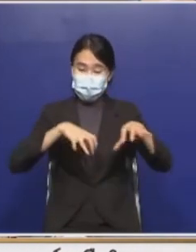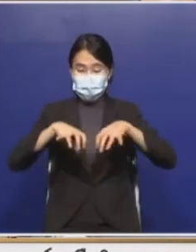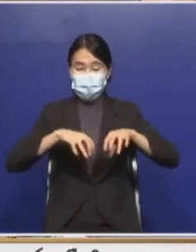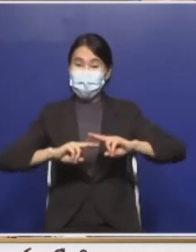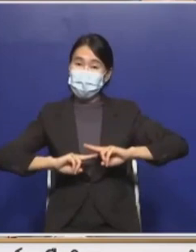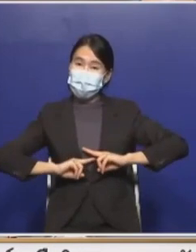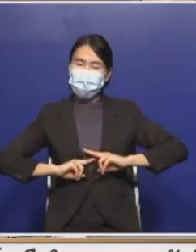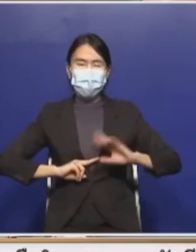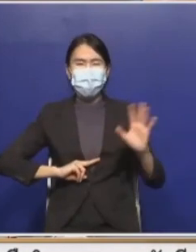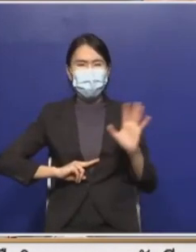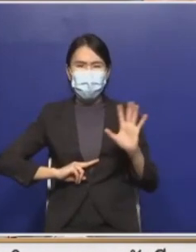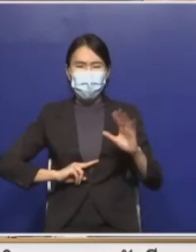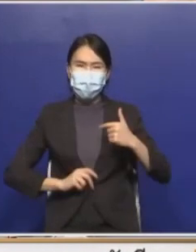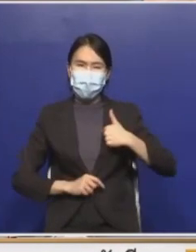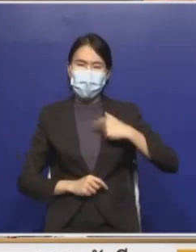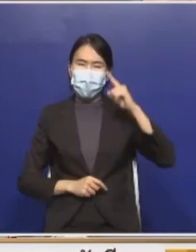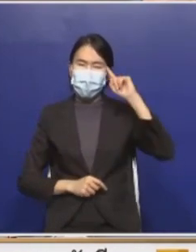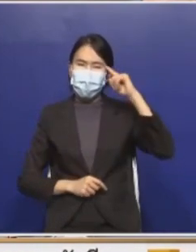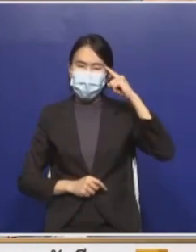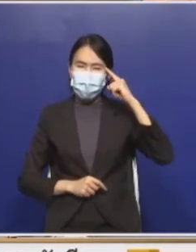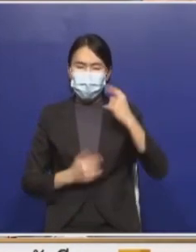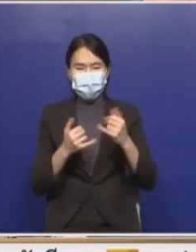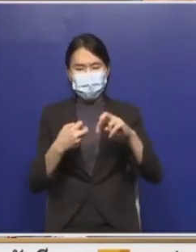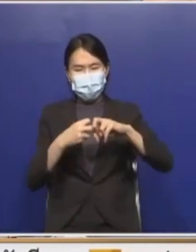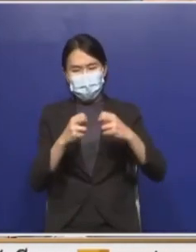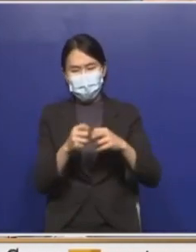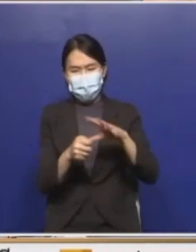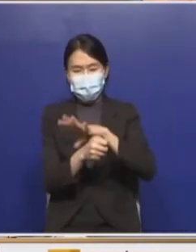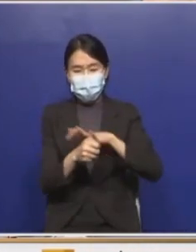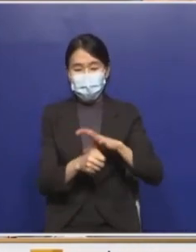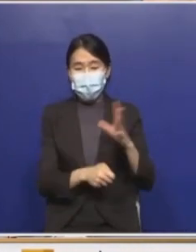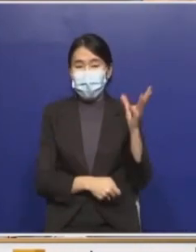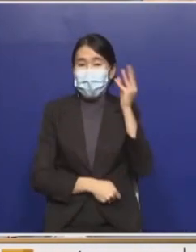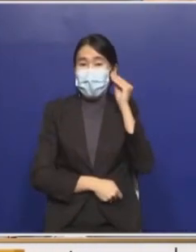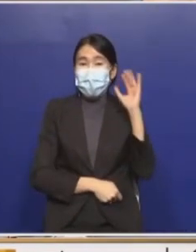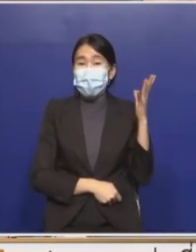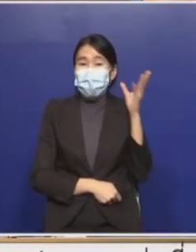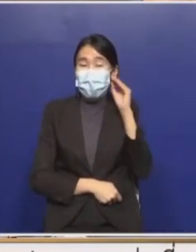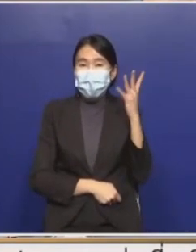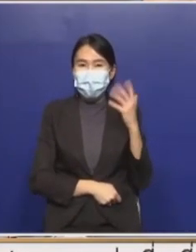ที่ตัวเองไม่ได้รับรู้ถึงสถานการณ์ไม่ฟังใครทั้งนั้น